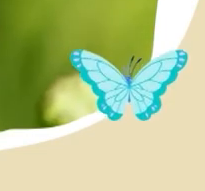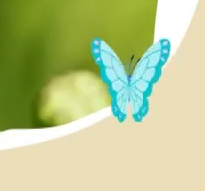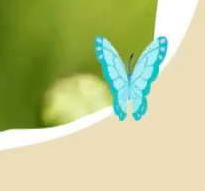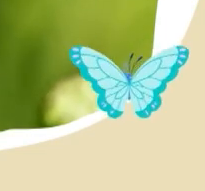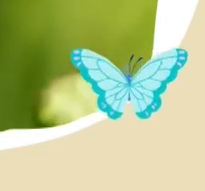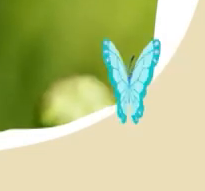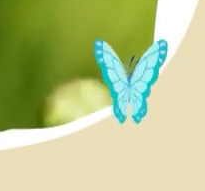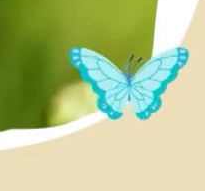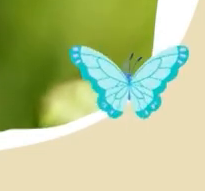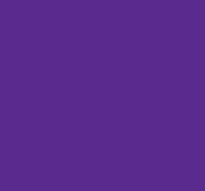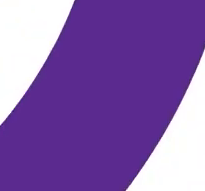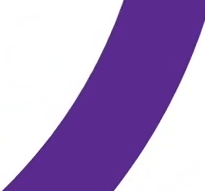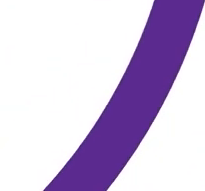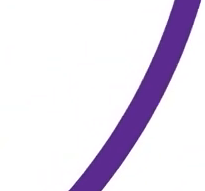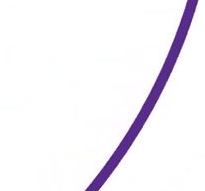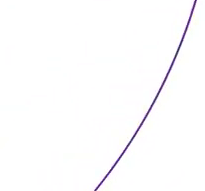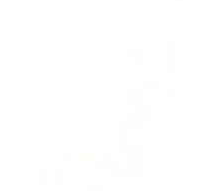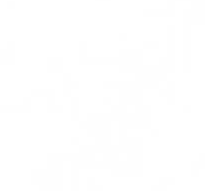rama-rama. Comel kan?